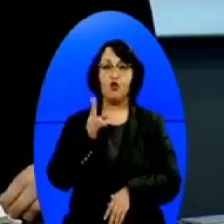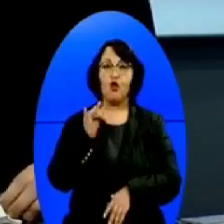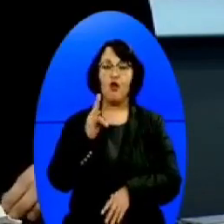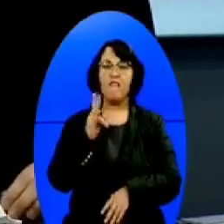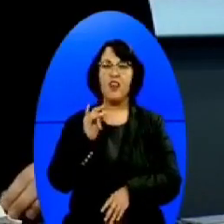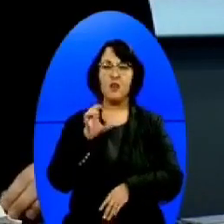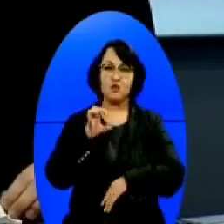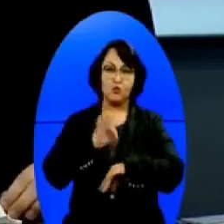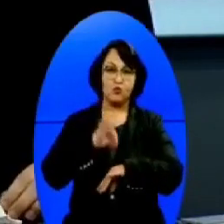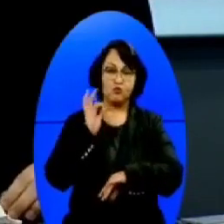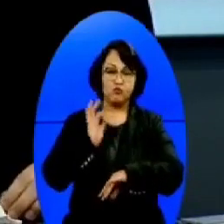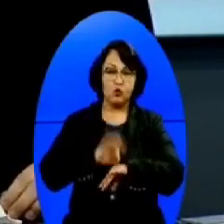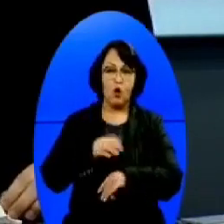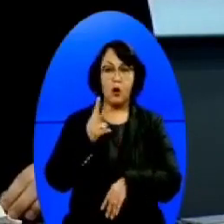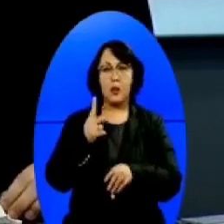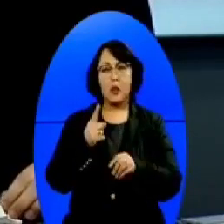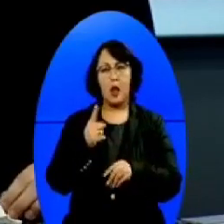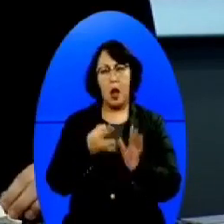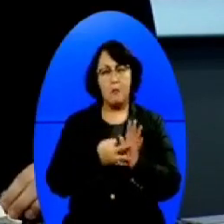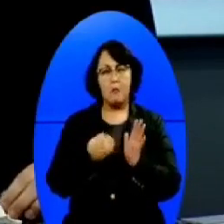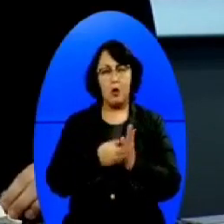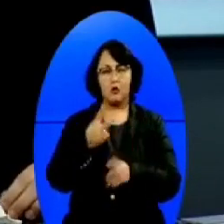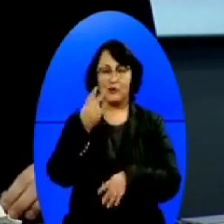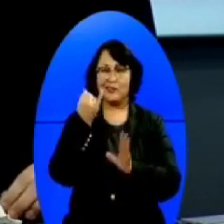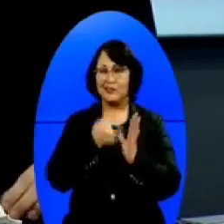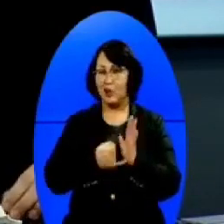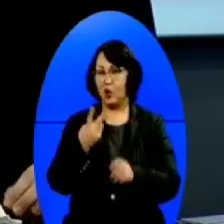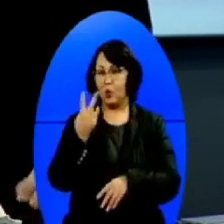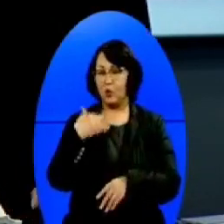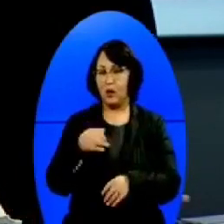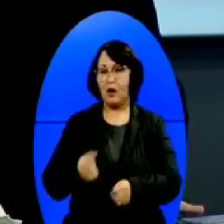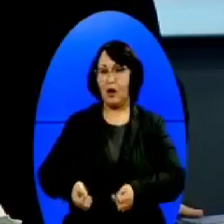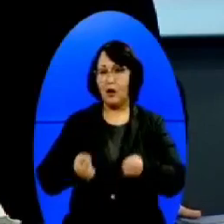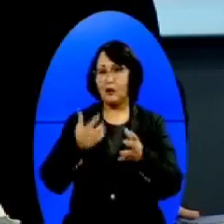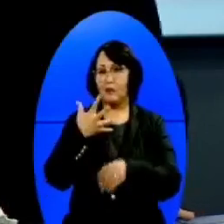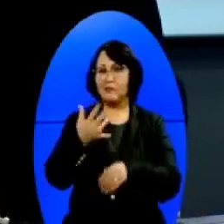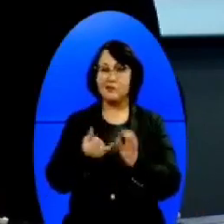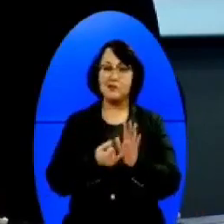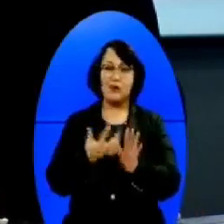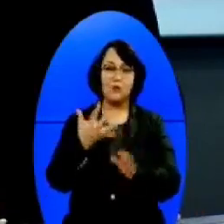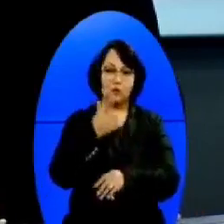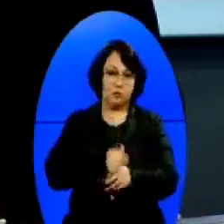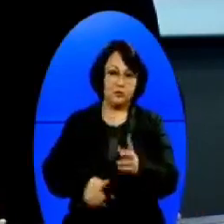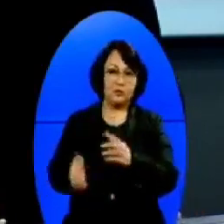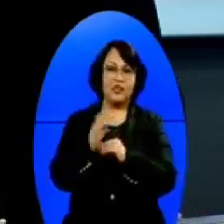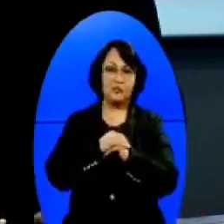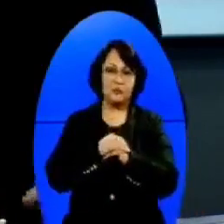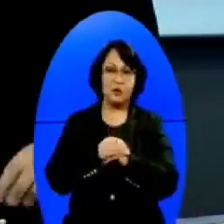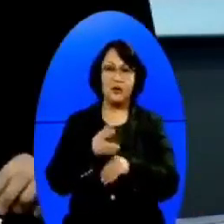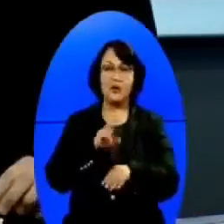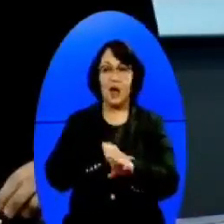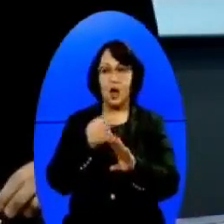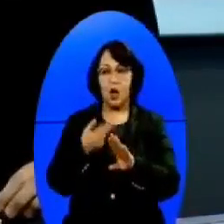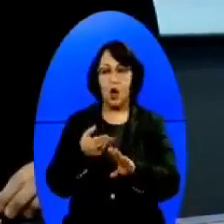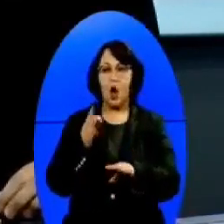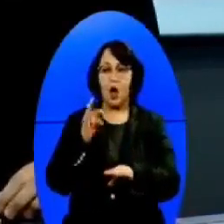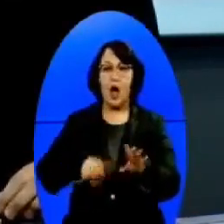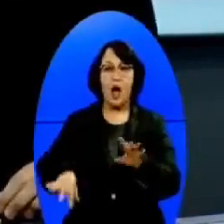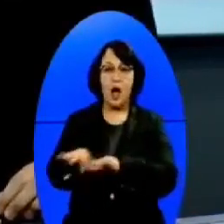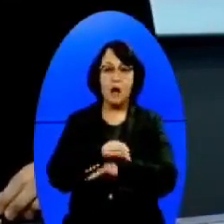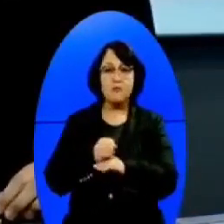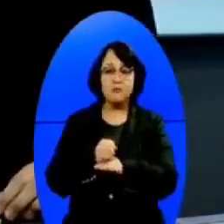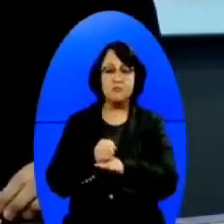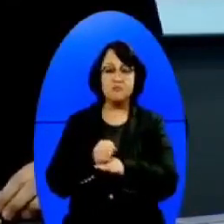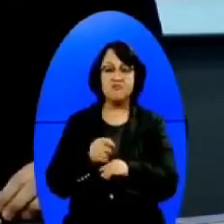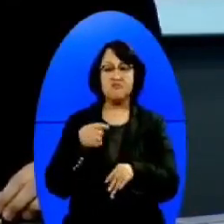Хойр Нем, Хойр Зон Чарн, Хойр Такотл Буртидич, Таун Зон Чарн, Таун Хун, Эмна Салтче. Тархолто, Орхун Гаймик Тосхардак